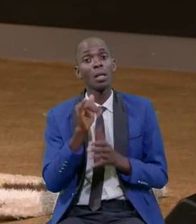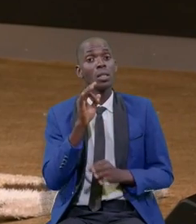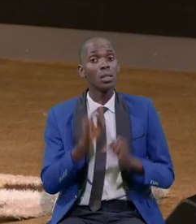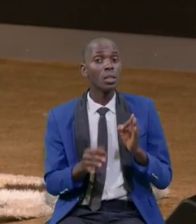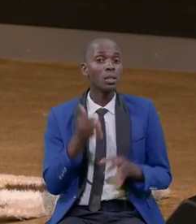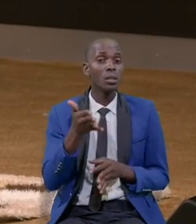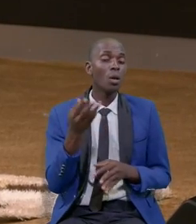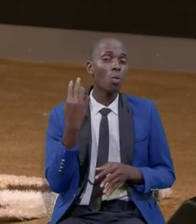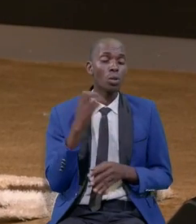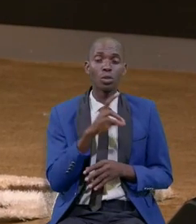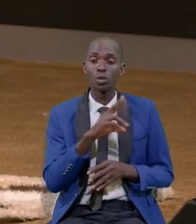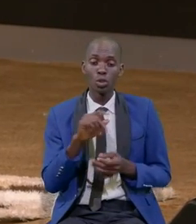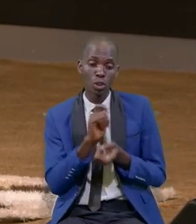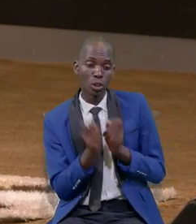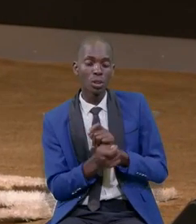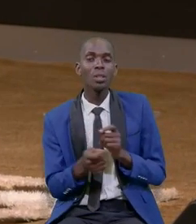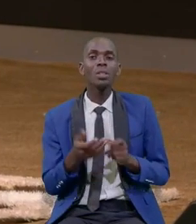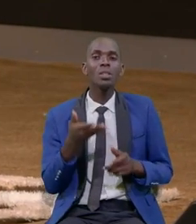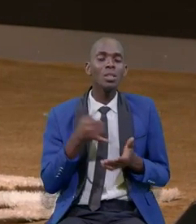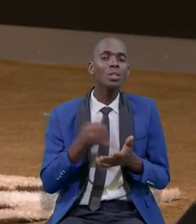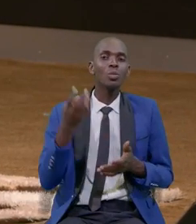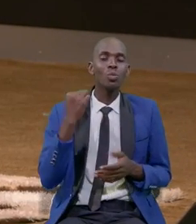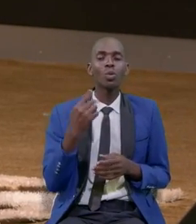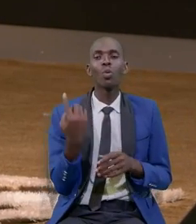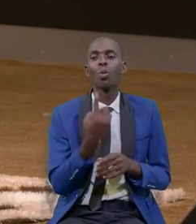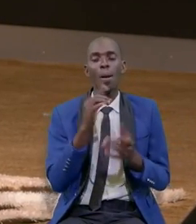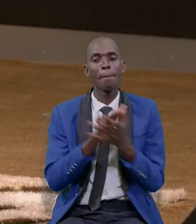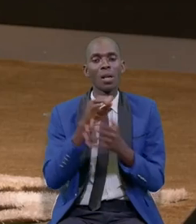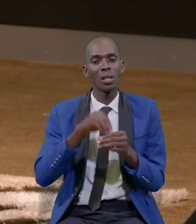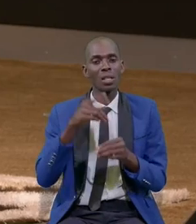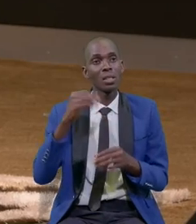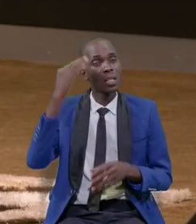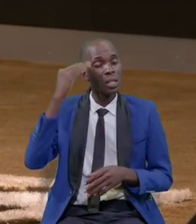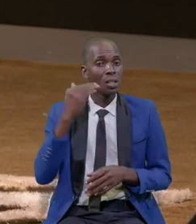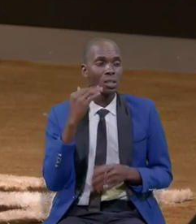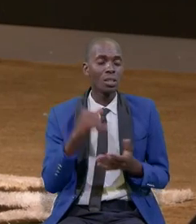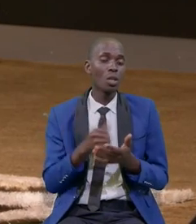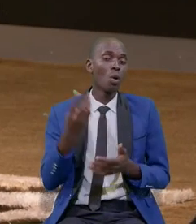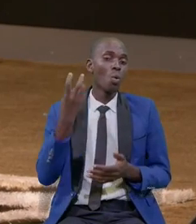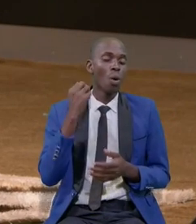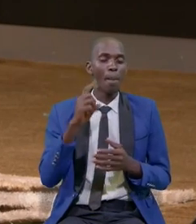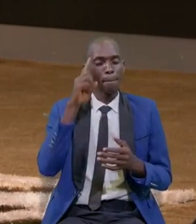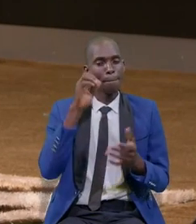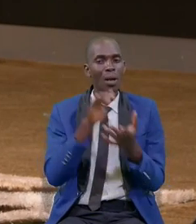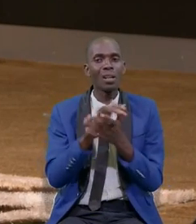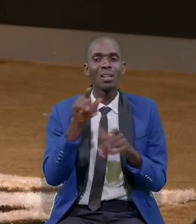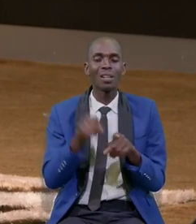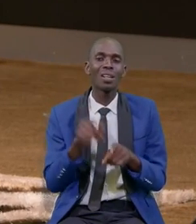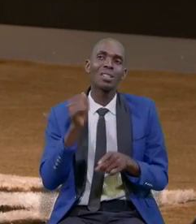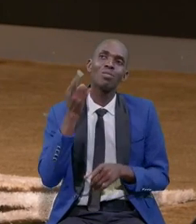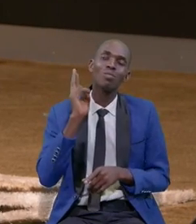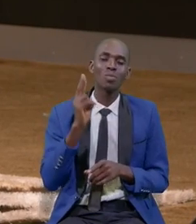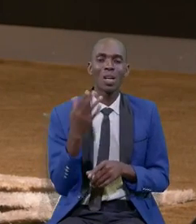n'y a pas de transformation, c'est une croyance mentale, une croyance